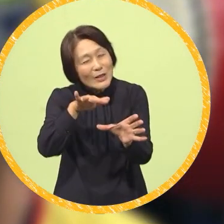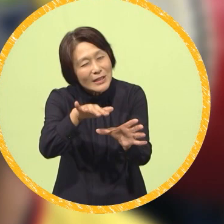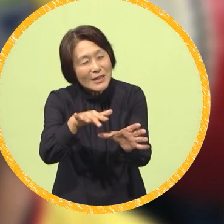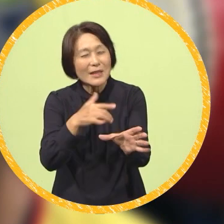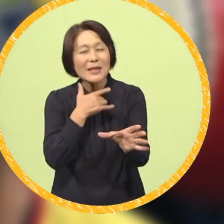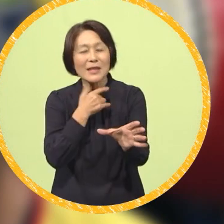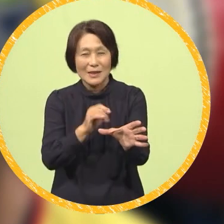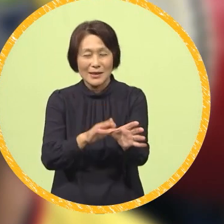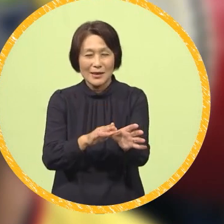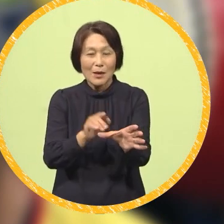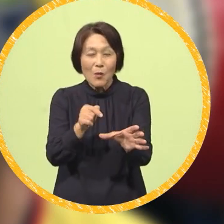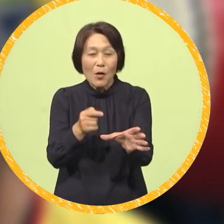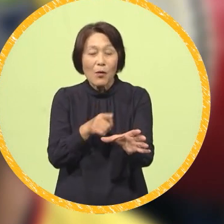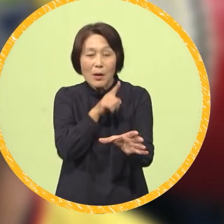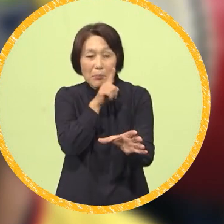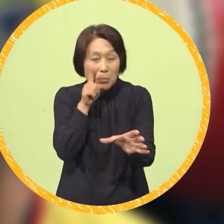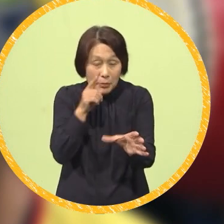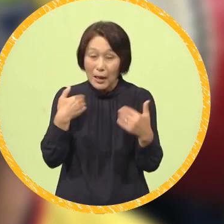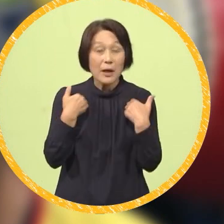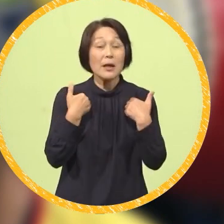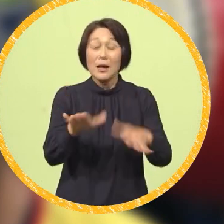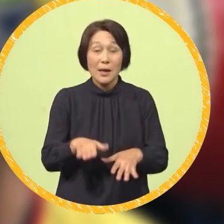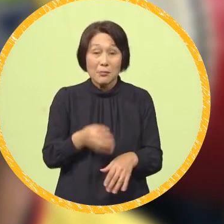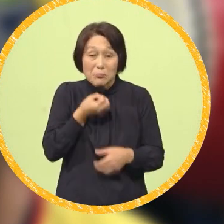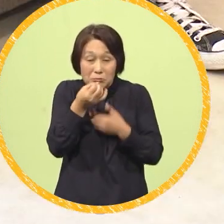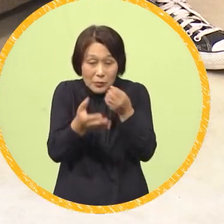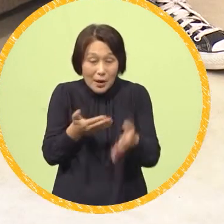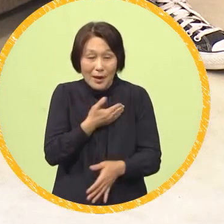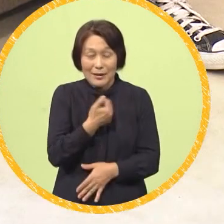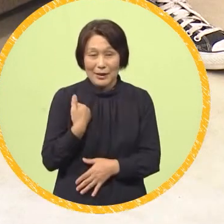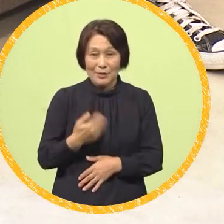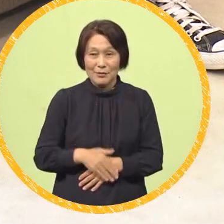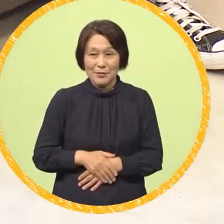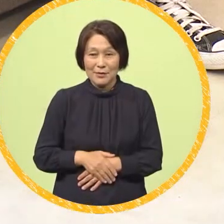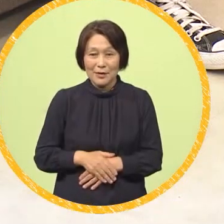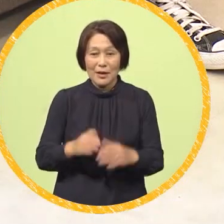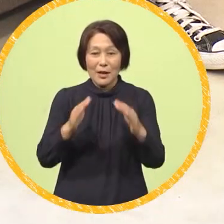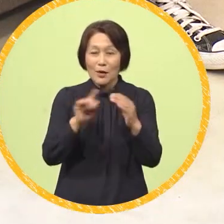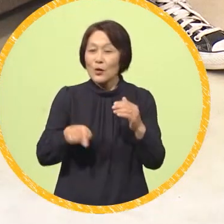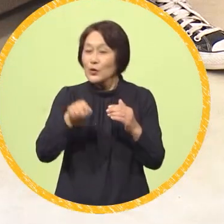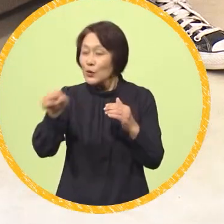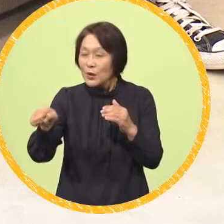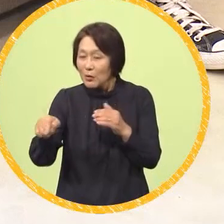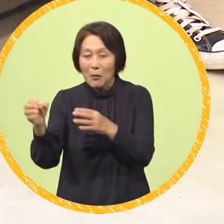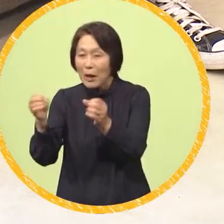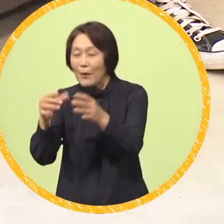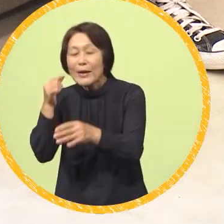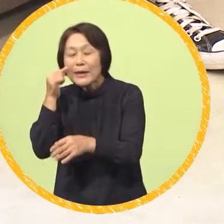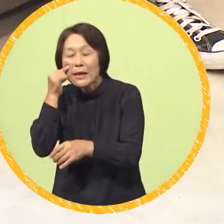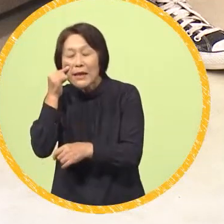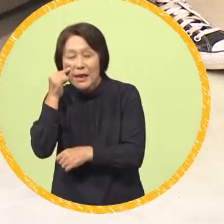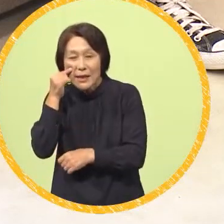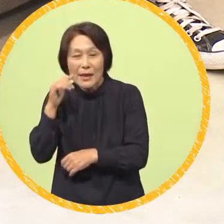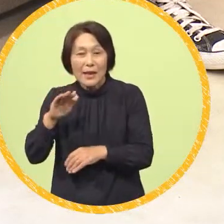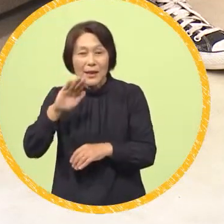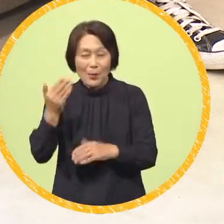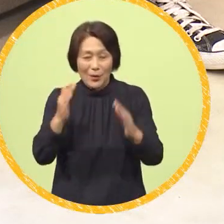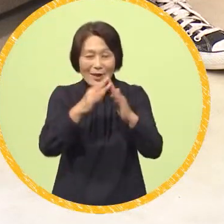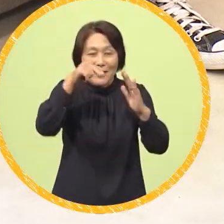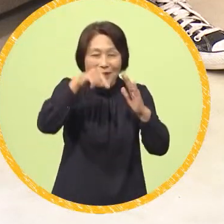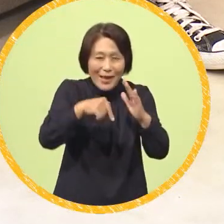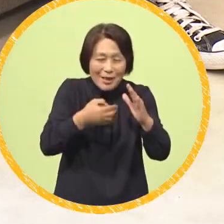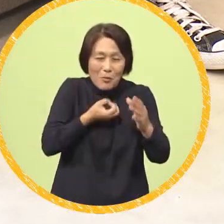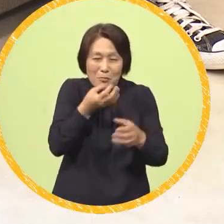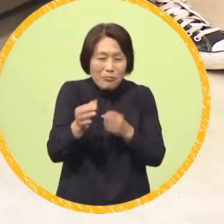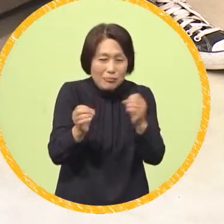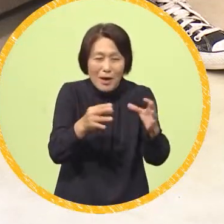その隠さなくていいこの環境が恋しくなるっていうか、 外じゃできないような会話をいつもしているから。 僕